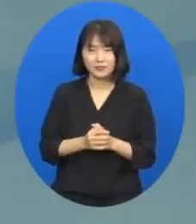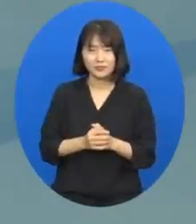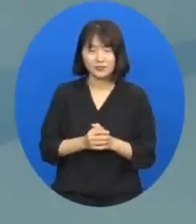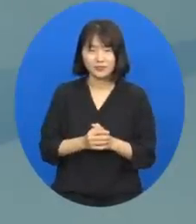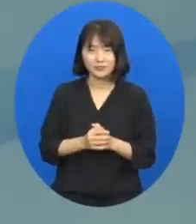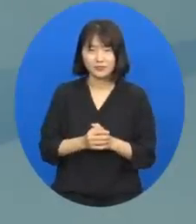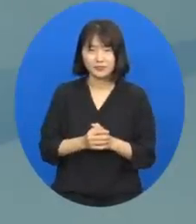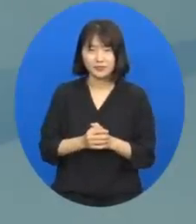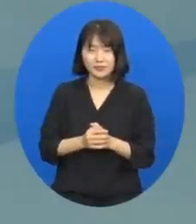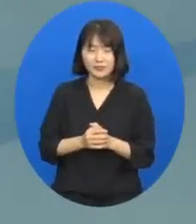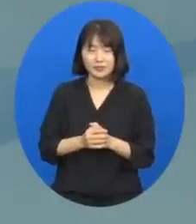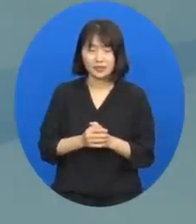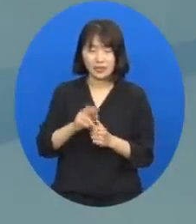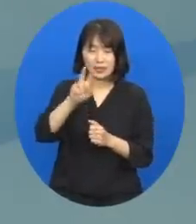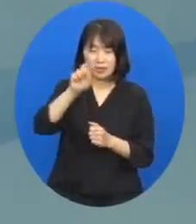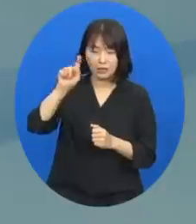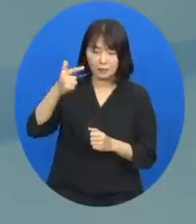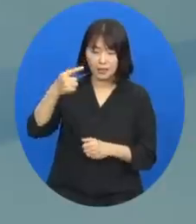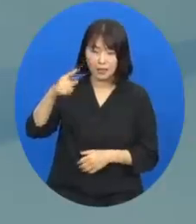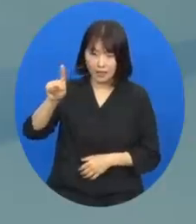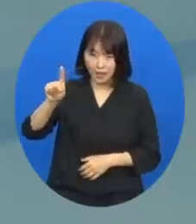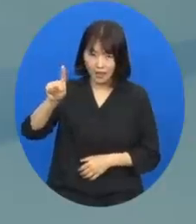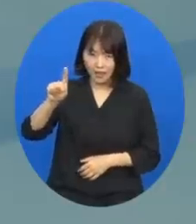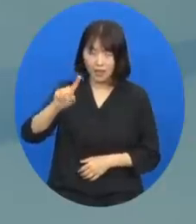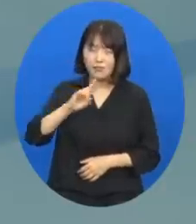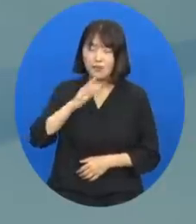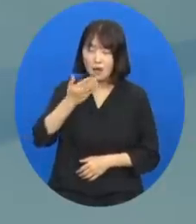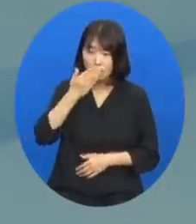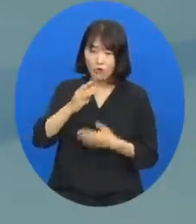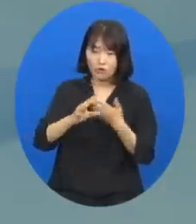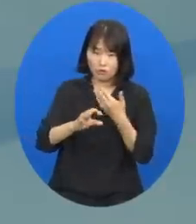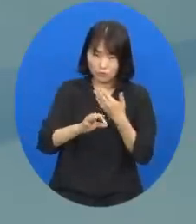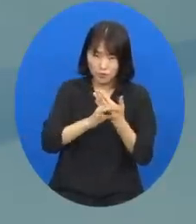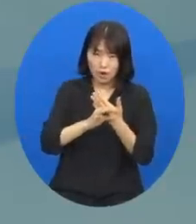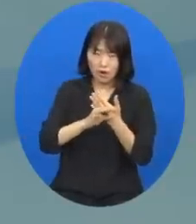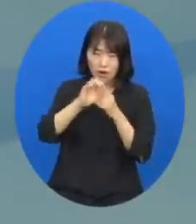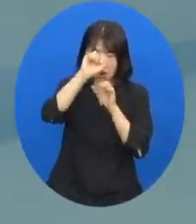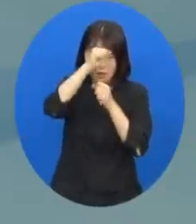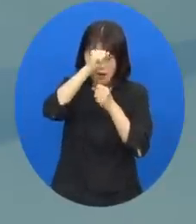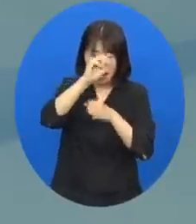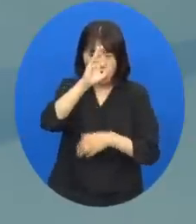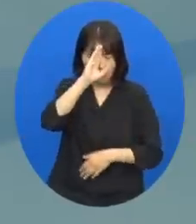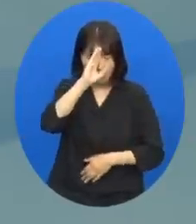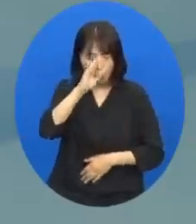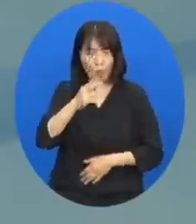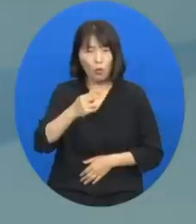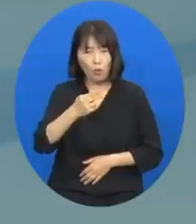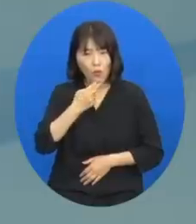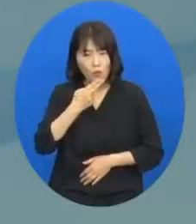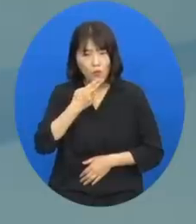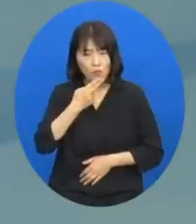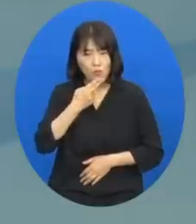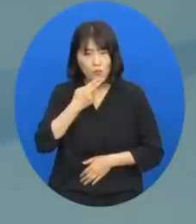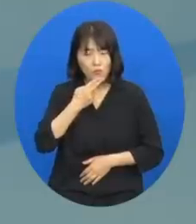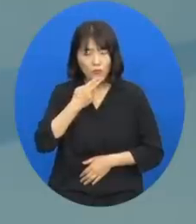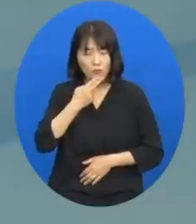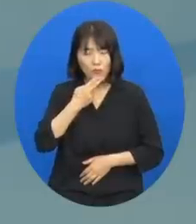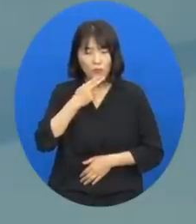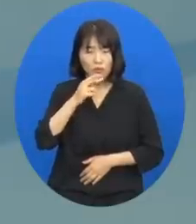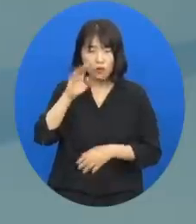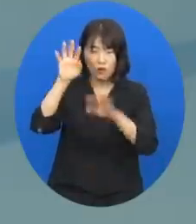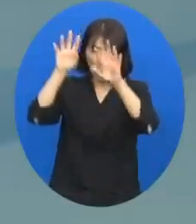역량과 b 땀이 충 나도록 발이 부르지 않고 피부가 헤어지지 않 터로 모든 것을 다 주셨다는 거예요 그런데